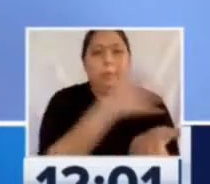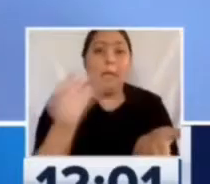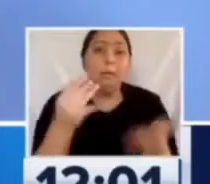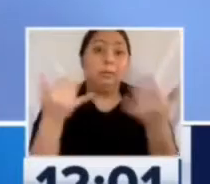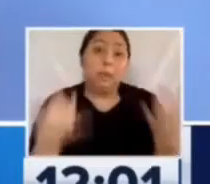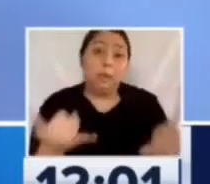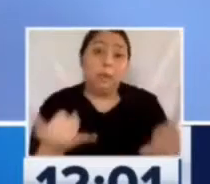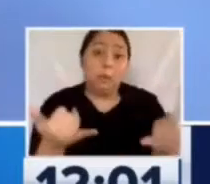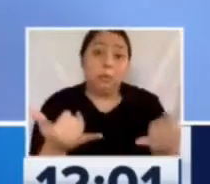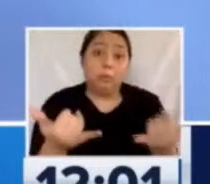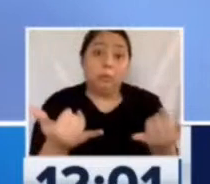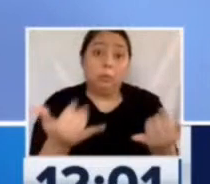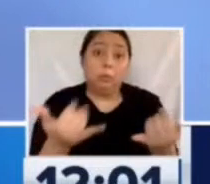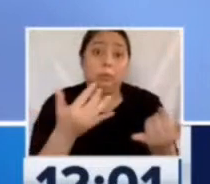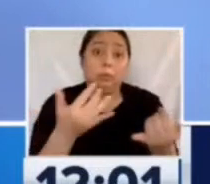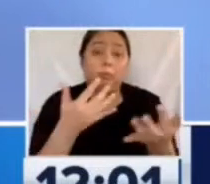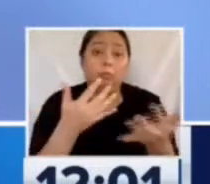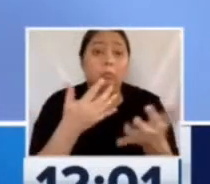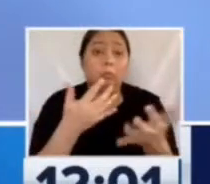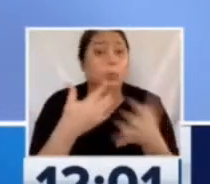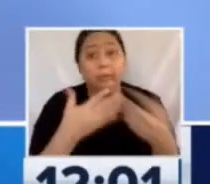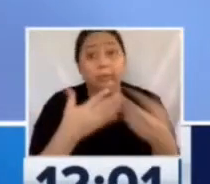Dahil inaasahan po nila yun. Hindi po yung